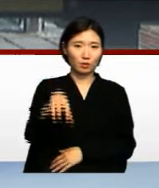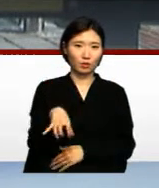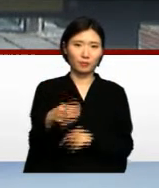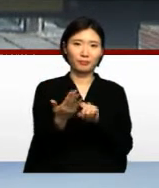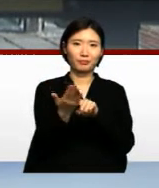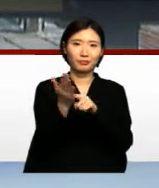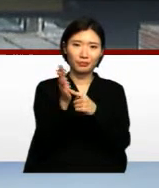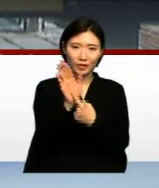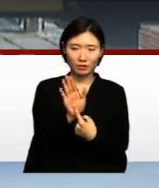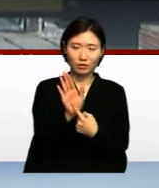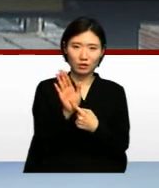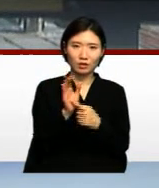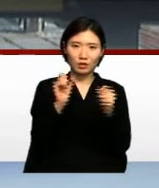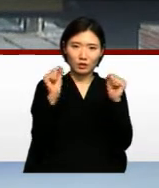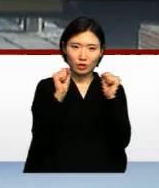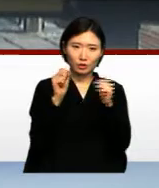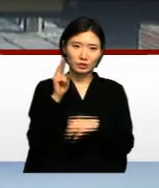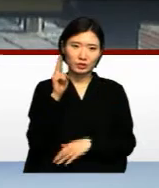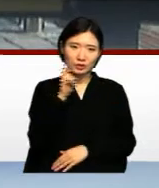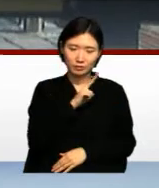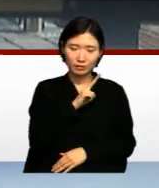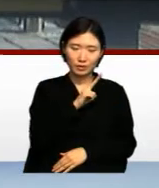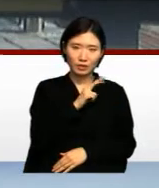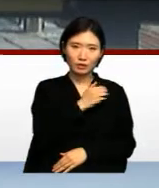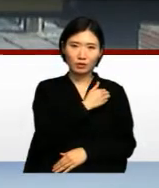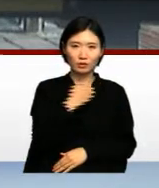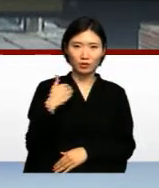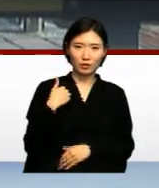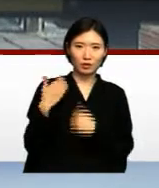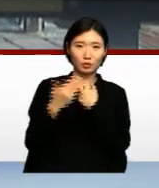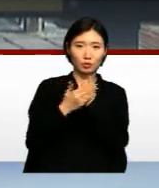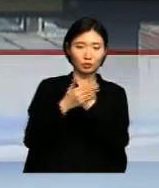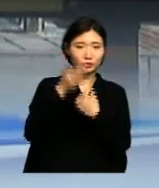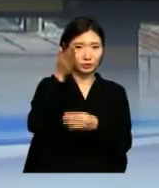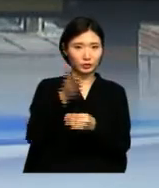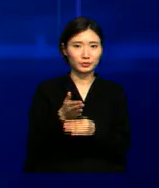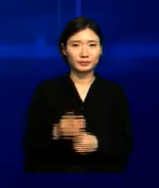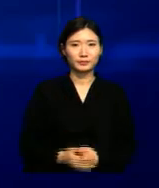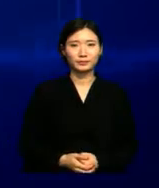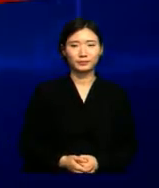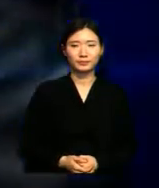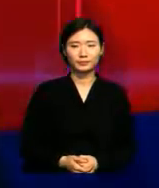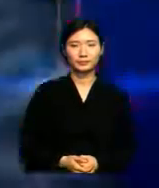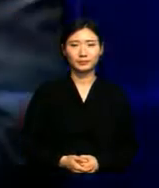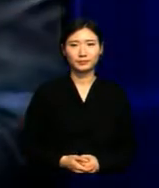등장해 동장군과의 씨름에 든든한 응원군이 돼주고 있습니다. 오용석 기자입니다.